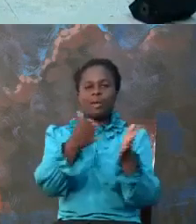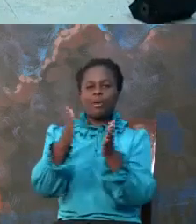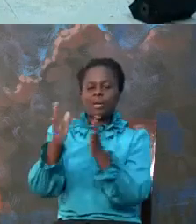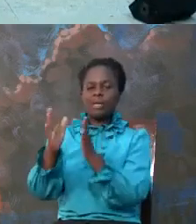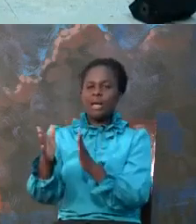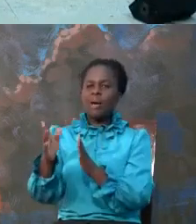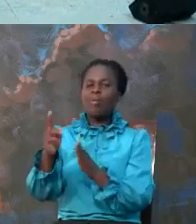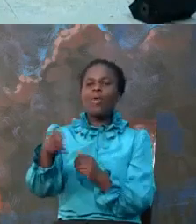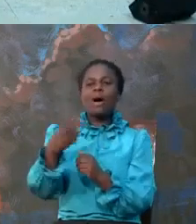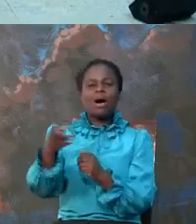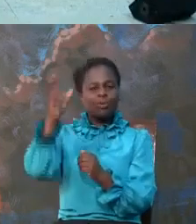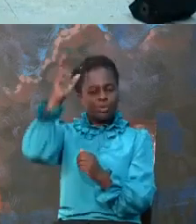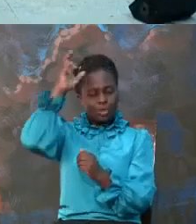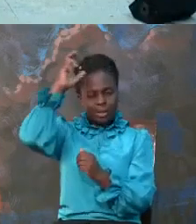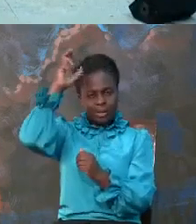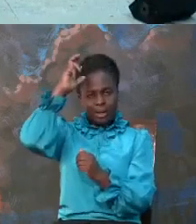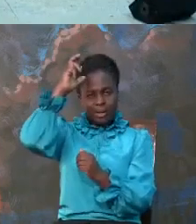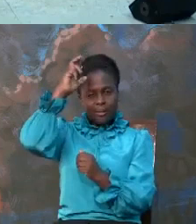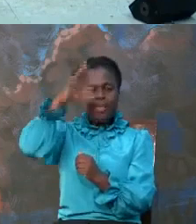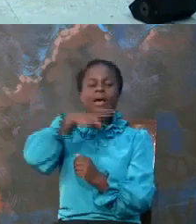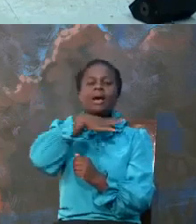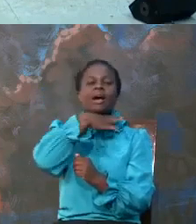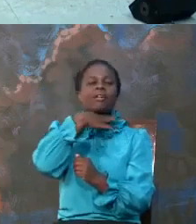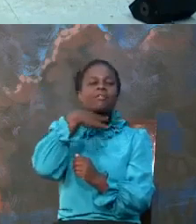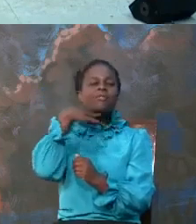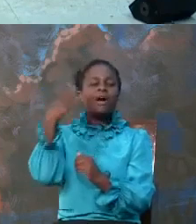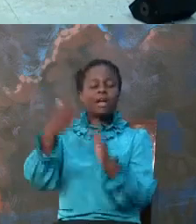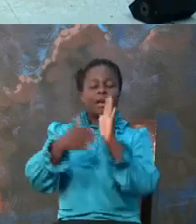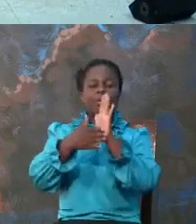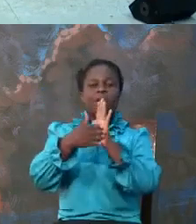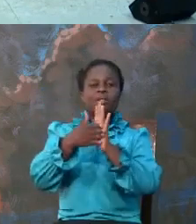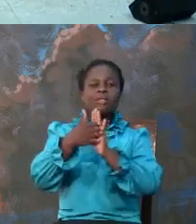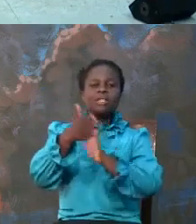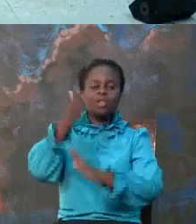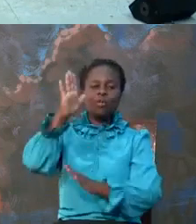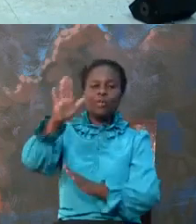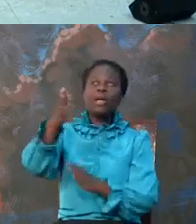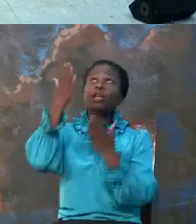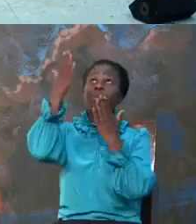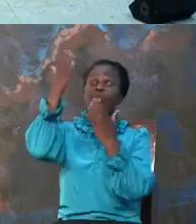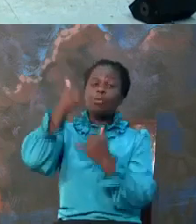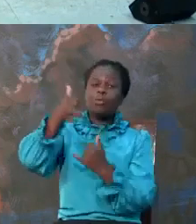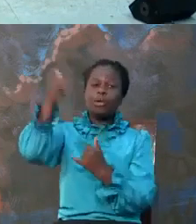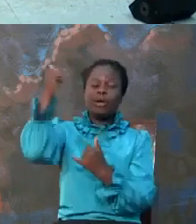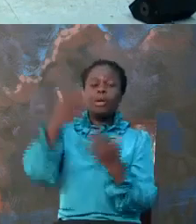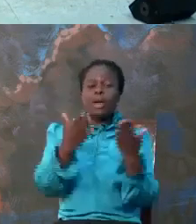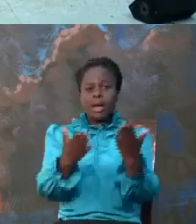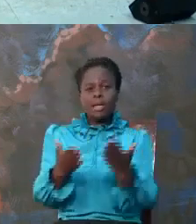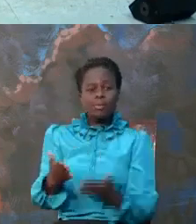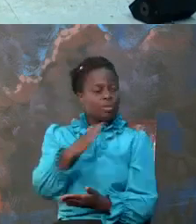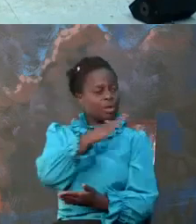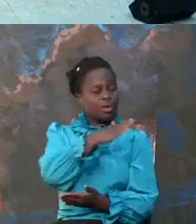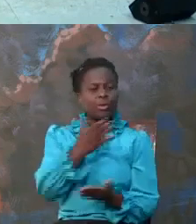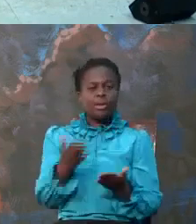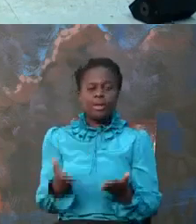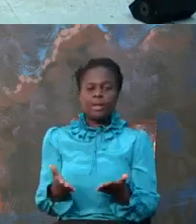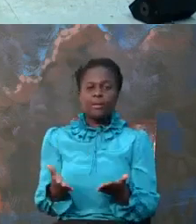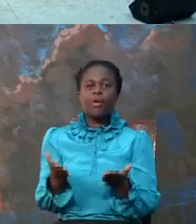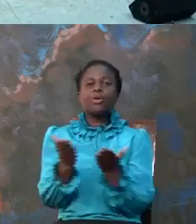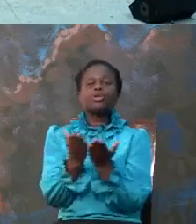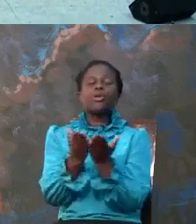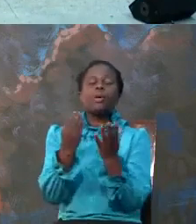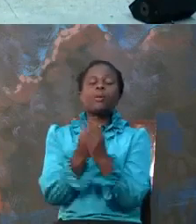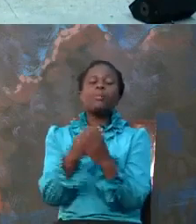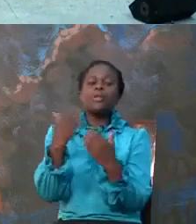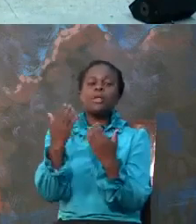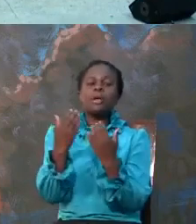wala ibilisi. Kafara mwasisi ni Mungu mwenyewe. Karibuni jioni ya leo, soma pamoja